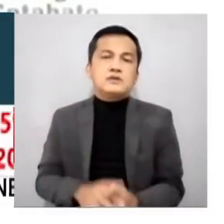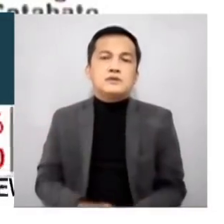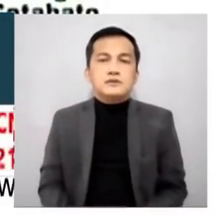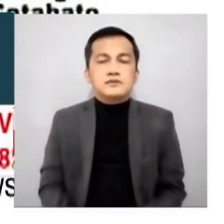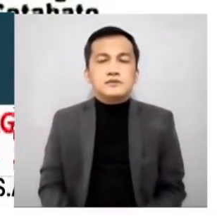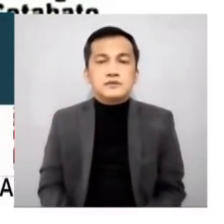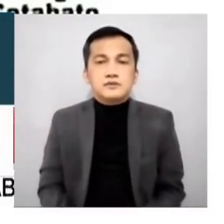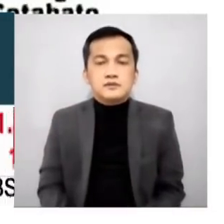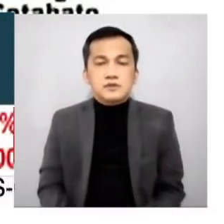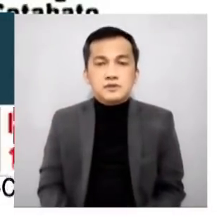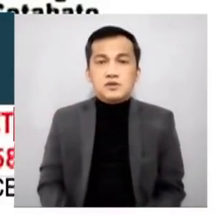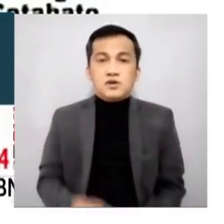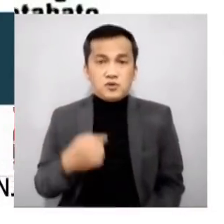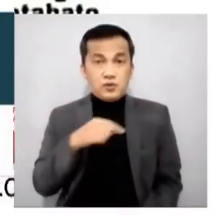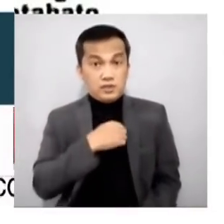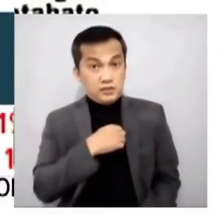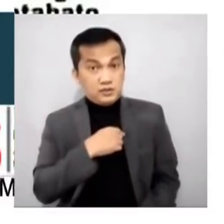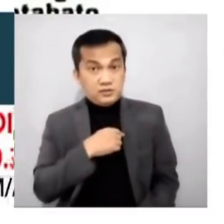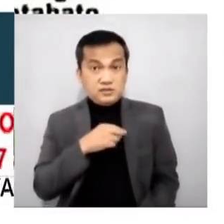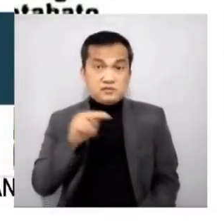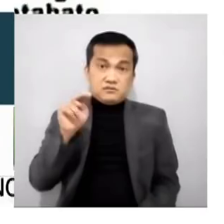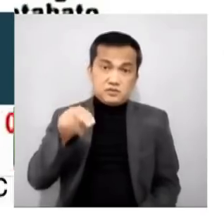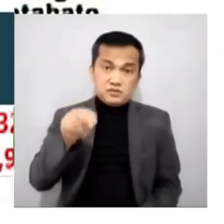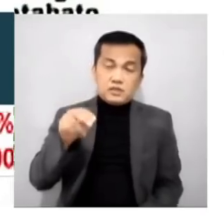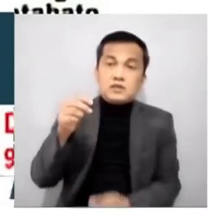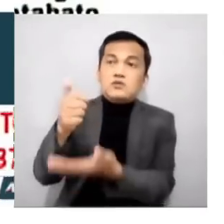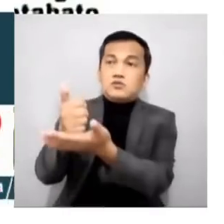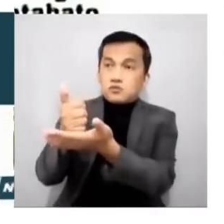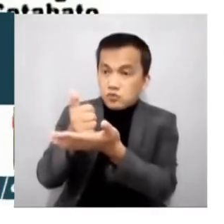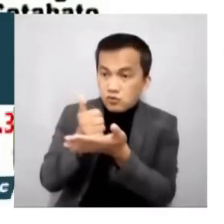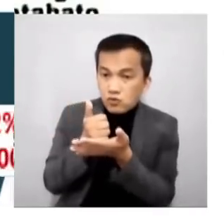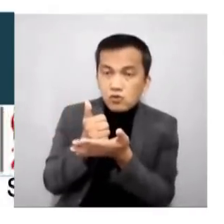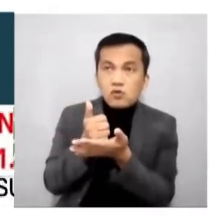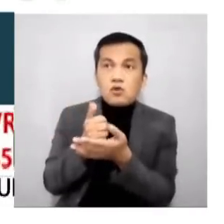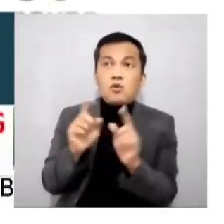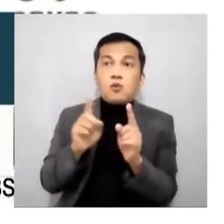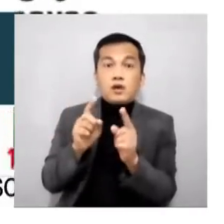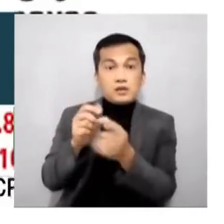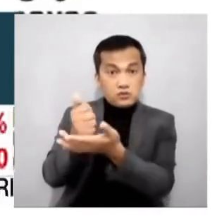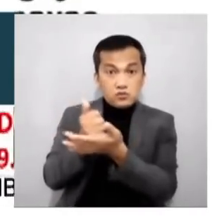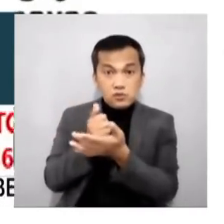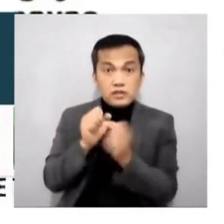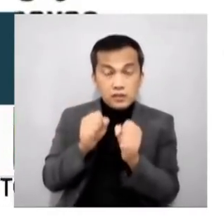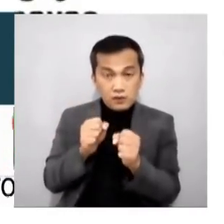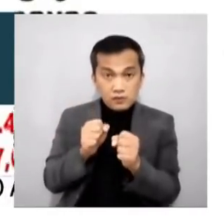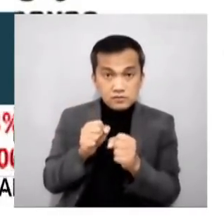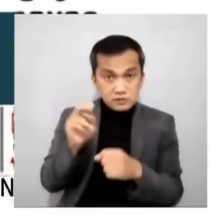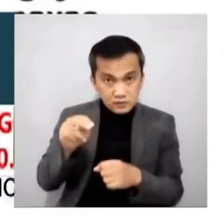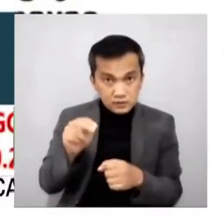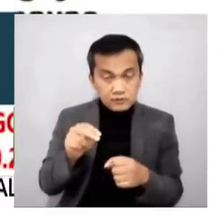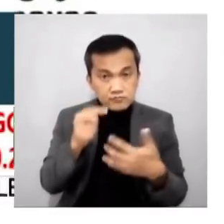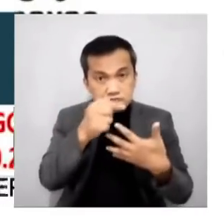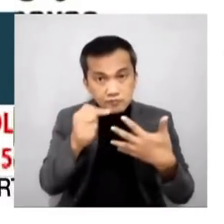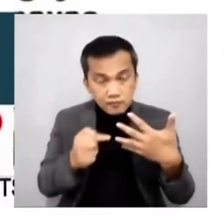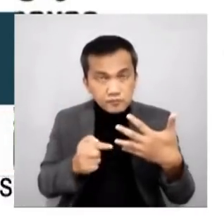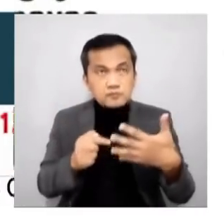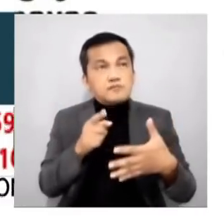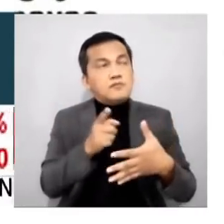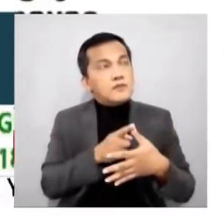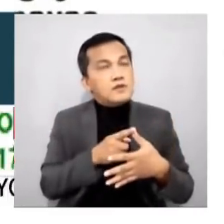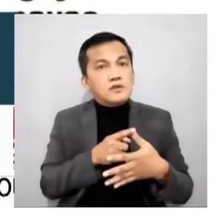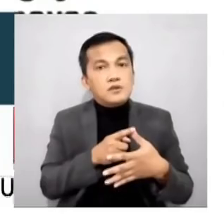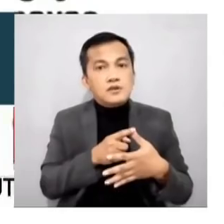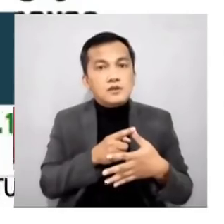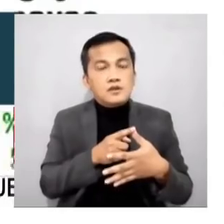Ang kailangan namin na tulong. Anong tulong na kailangan namin? Kailangan namin ng